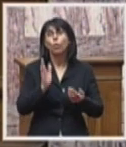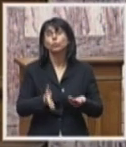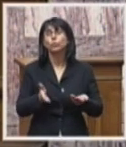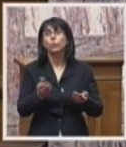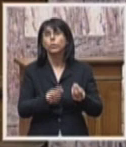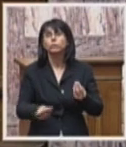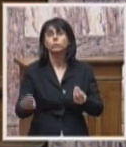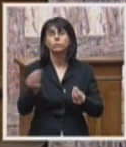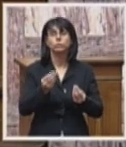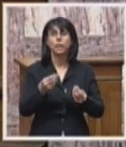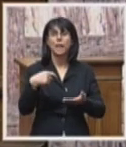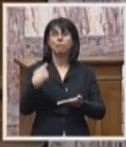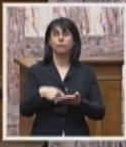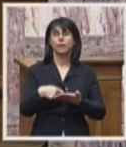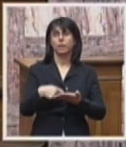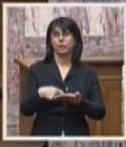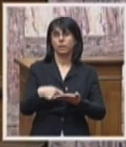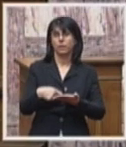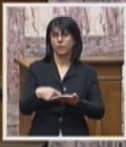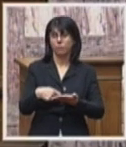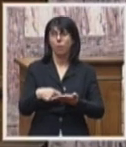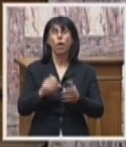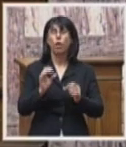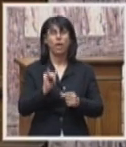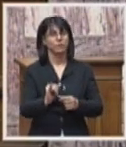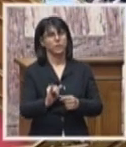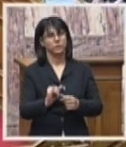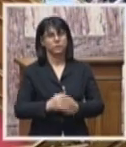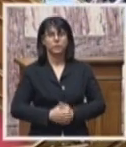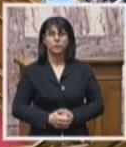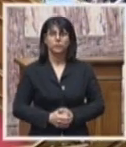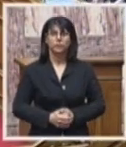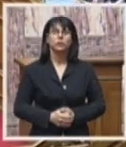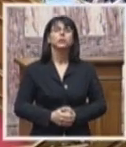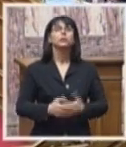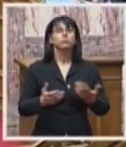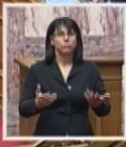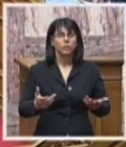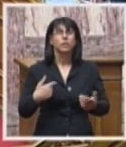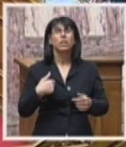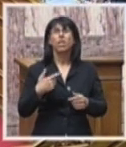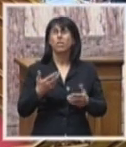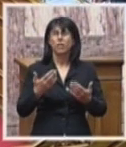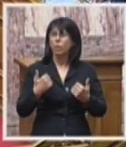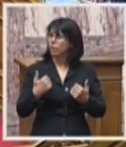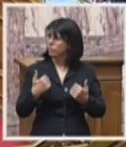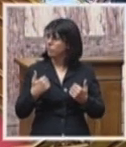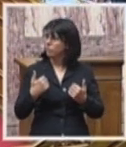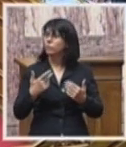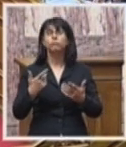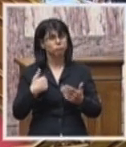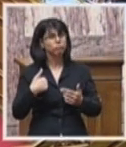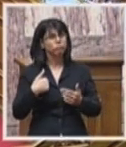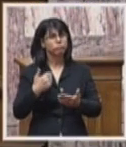το καλύτερο δυνατό τίμημα χωρίς καθυστερήσεις. Επιτροπίες δεν υπάρχουν. Ζητάμε βεβαίως, και εγώ έχω